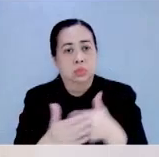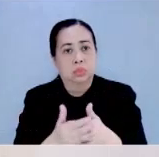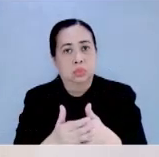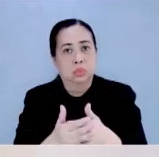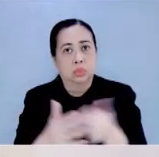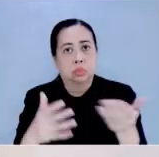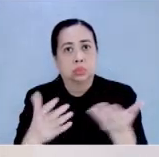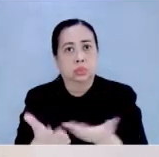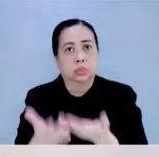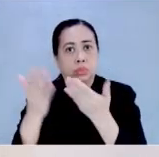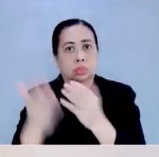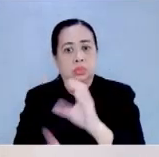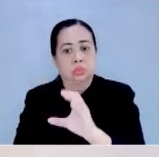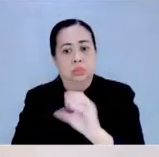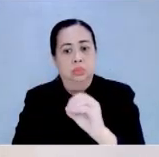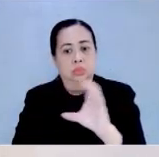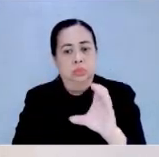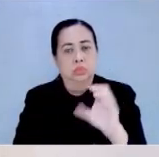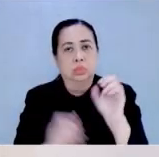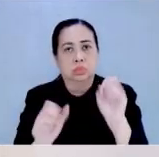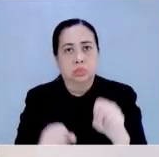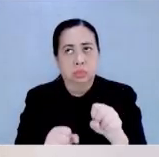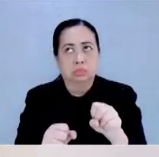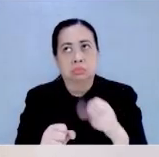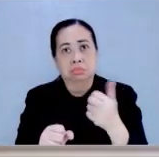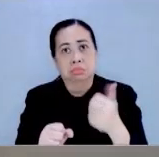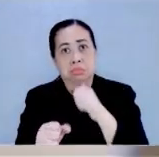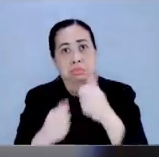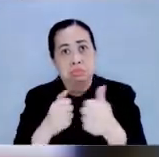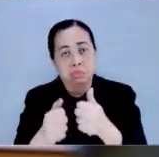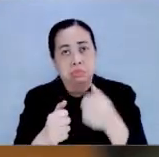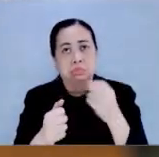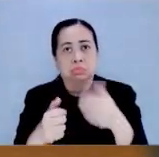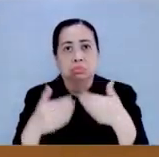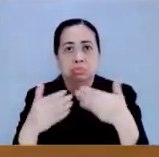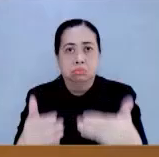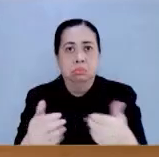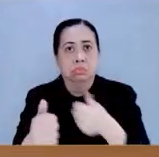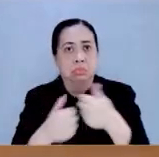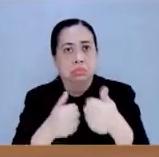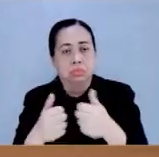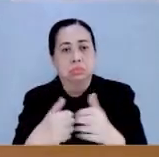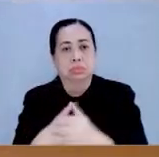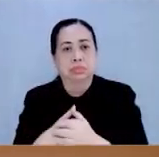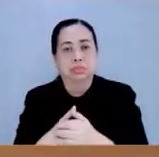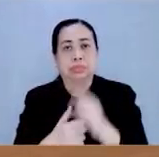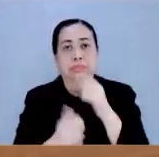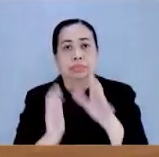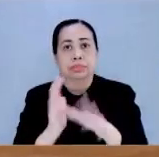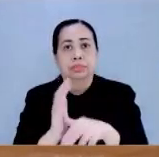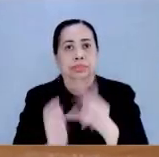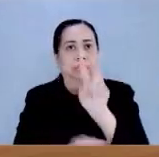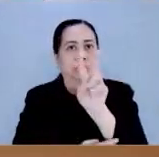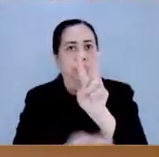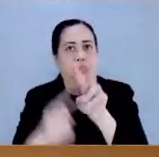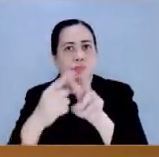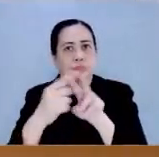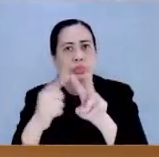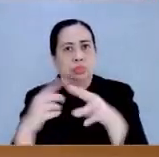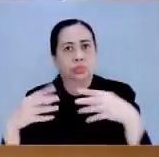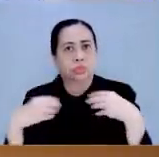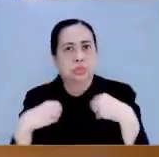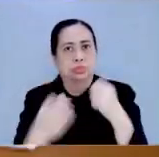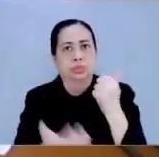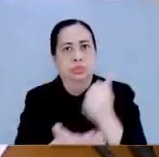nag-file ng candidacies ay pwedeng hindi makatakbo o pwedeng makatakbo. Ayon sa COMELEC, dalawa ang natanggap nilang